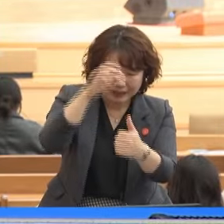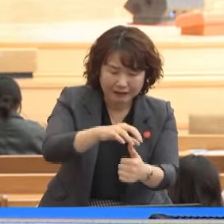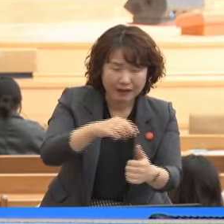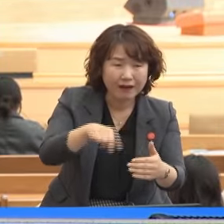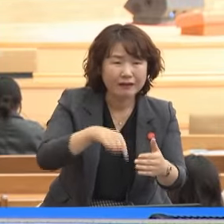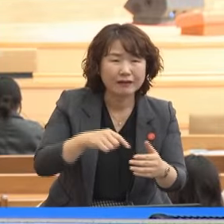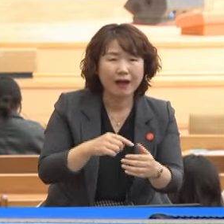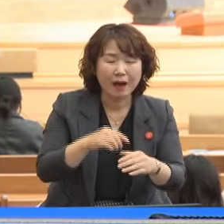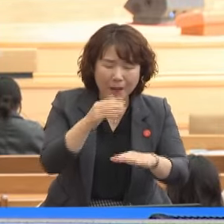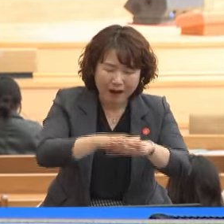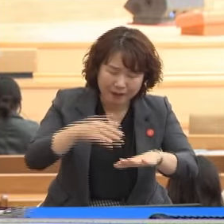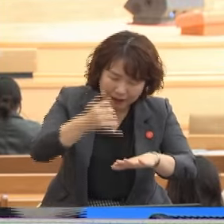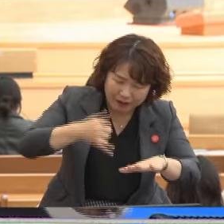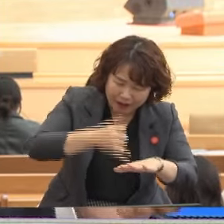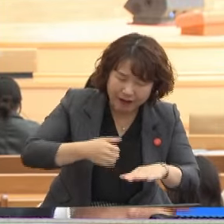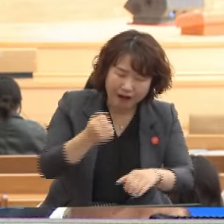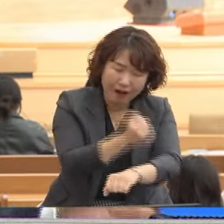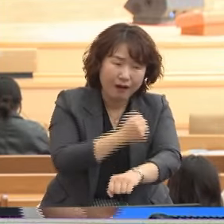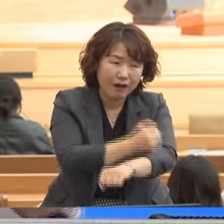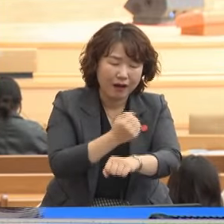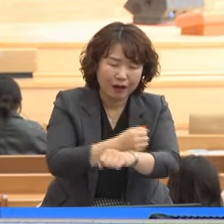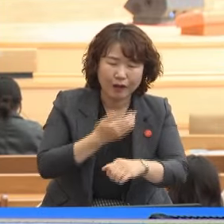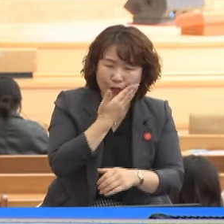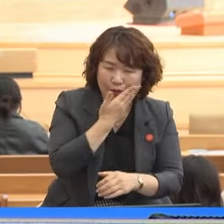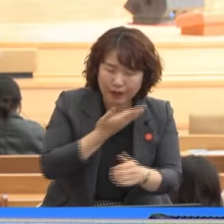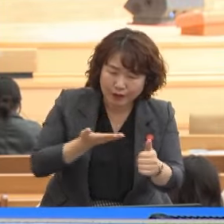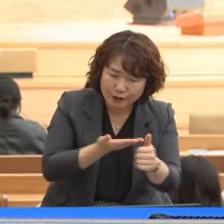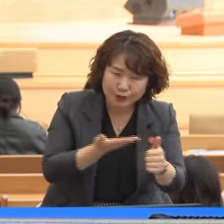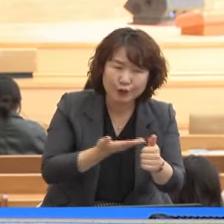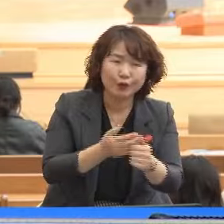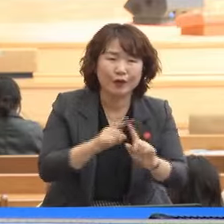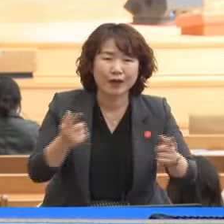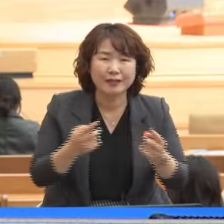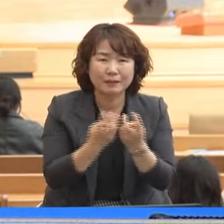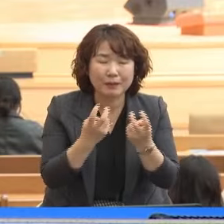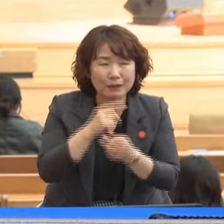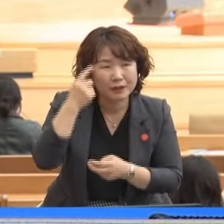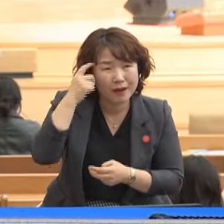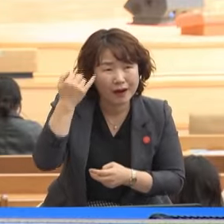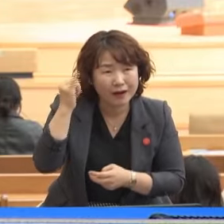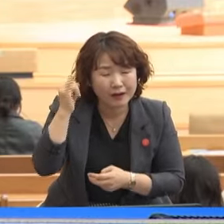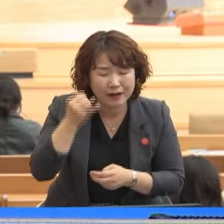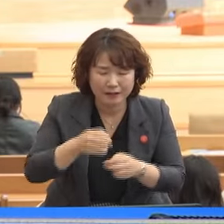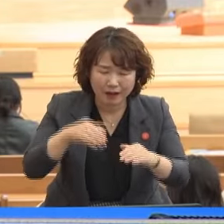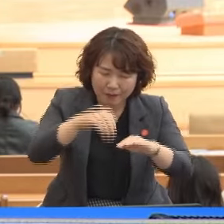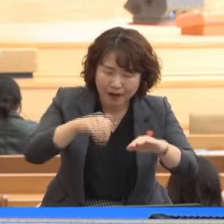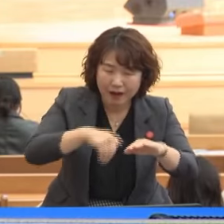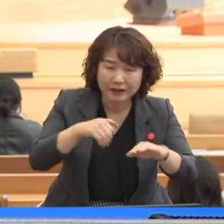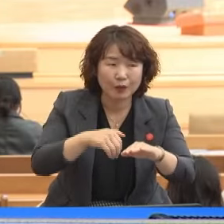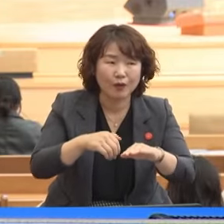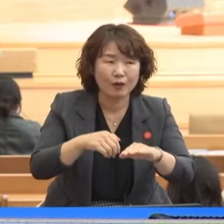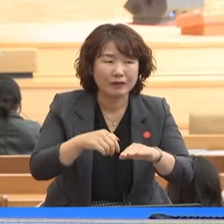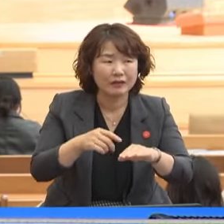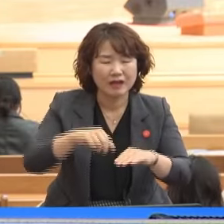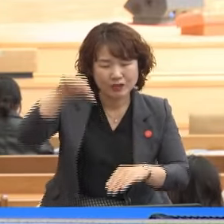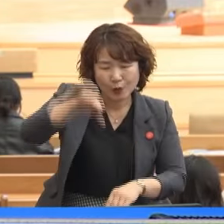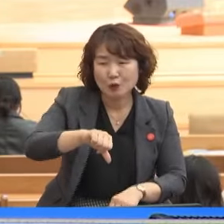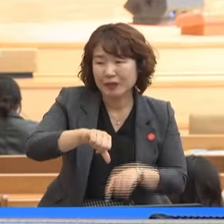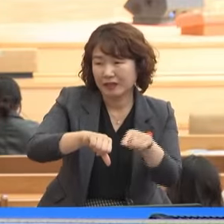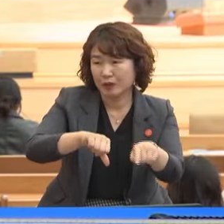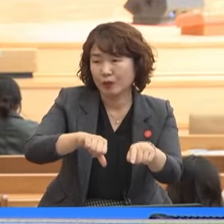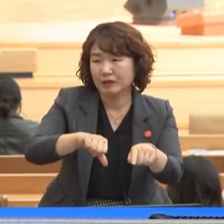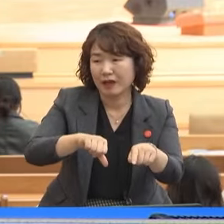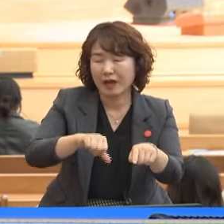되겠습니까? 아무리 비료를 많이 주고 농사 기법을 발굴한다 할지라도 저주받은 경제 토양에서 사업을